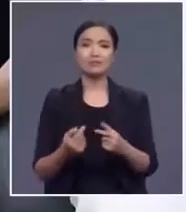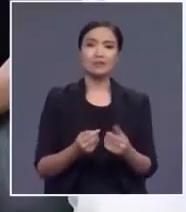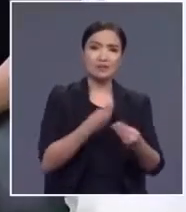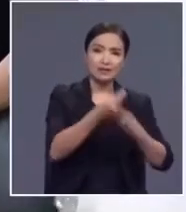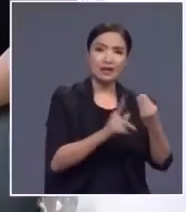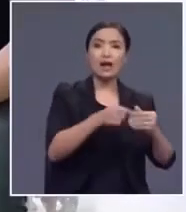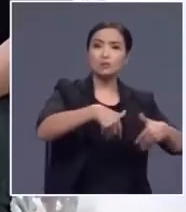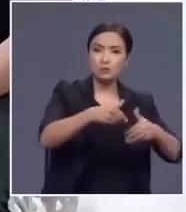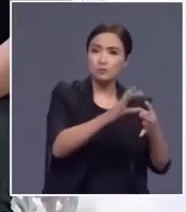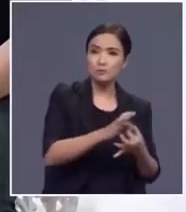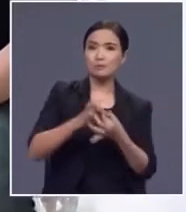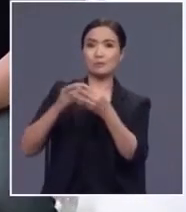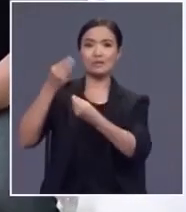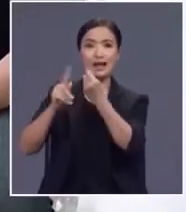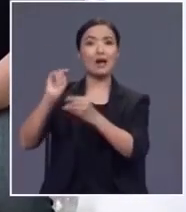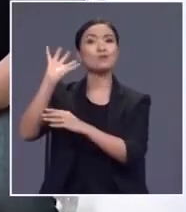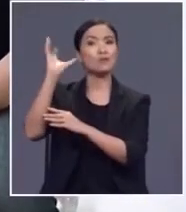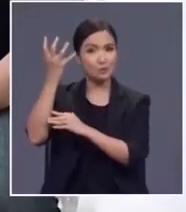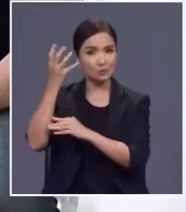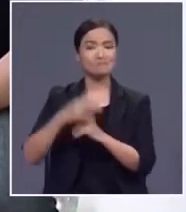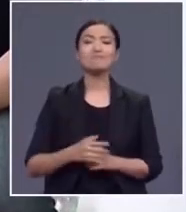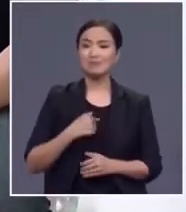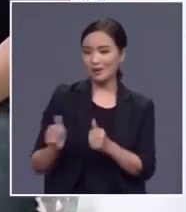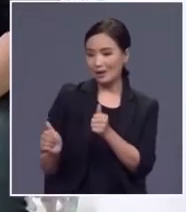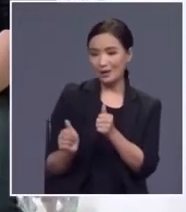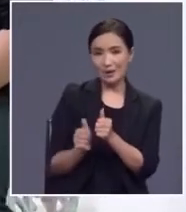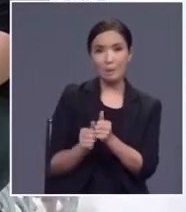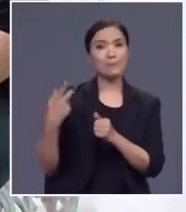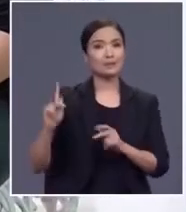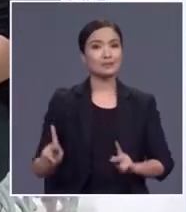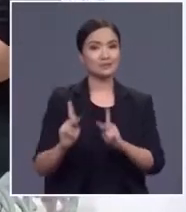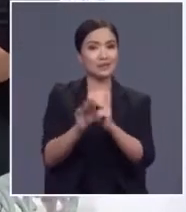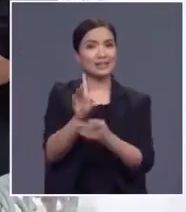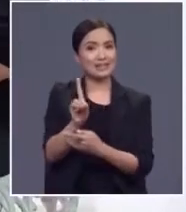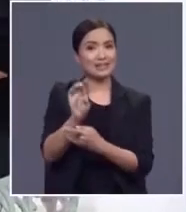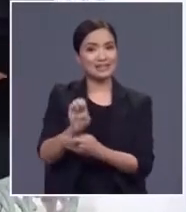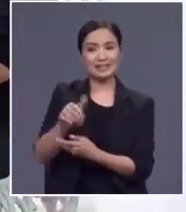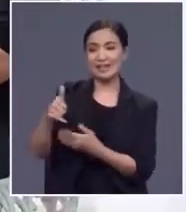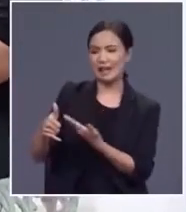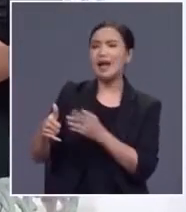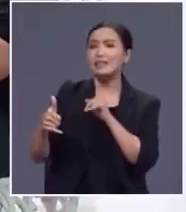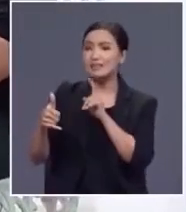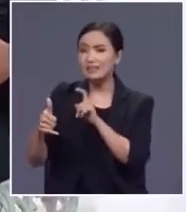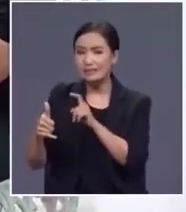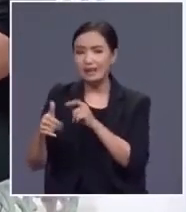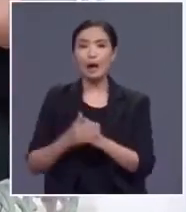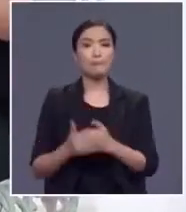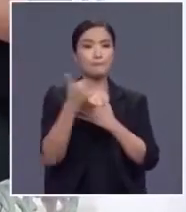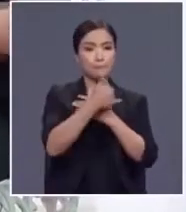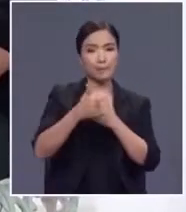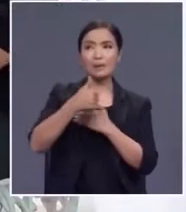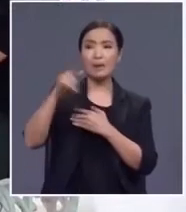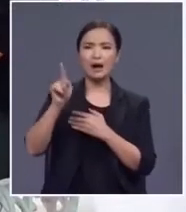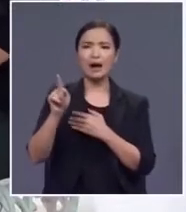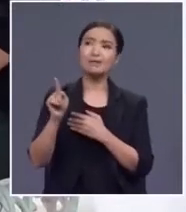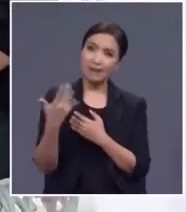ครับผมยังอยู่กับท่านรองปลัดกระทรวงดิจิทัลเพื่อเศรษฐกิจและสังคมอยู่นะครับถามท่านรองปลัดต่อเมื่อกี้เราไประหว่างประเทศกลับมาในบ้านเราบ้างภ